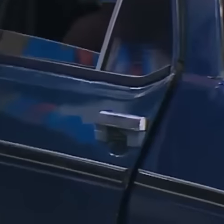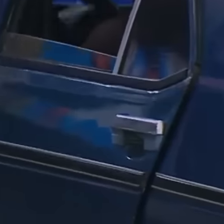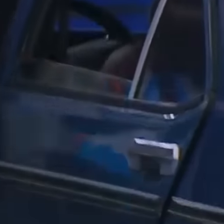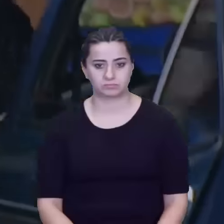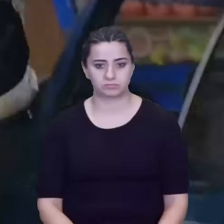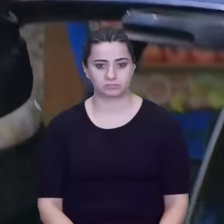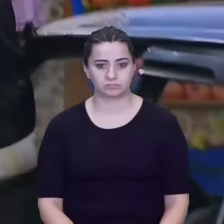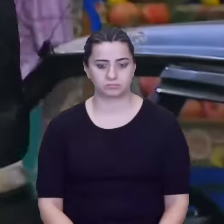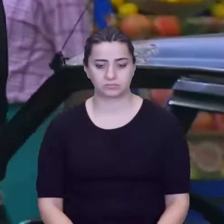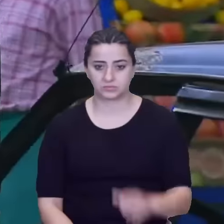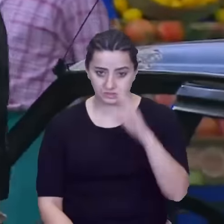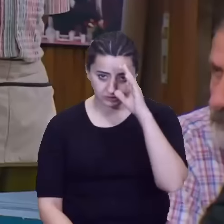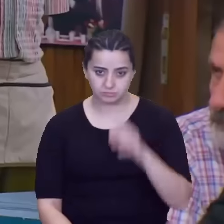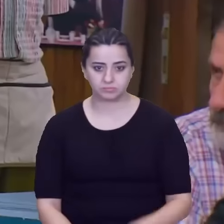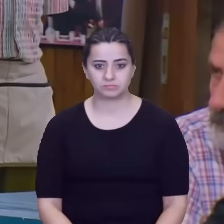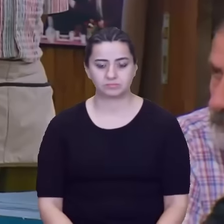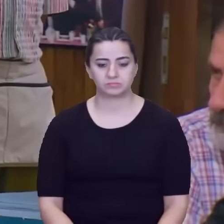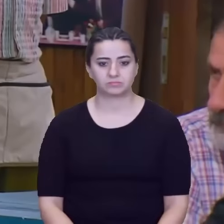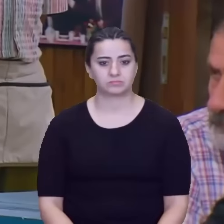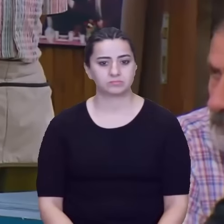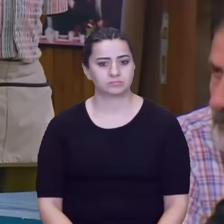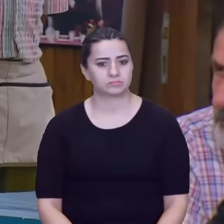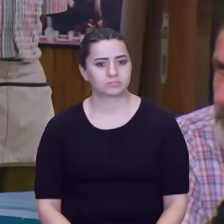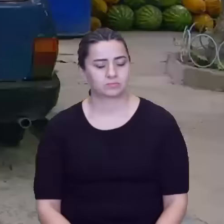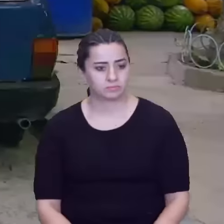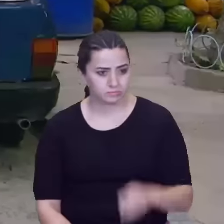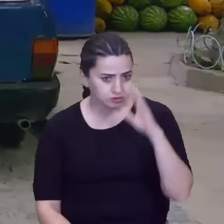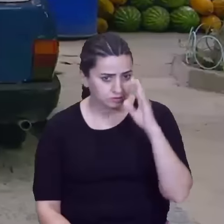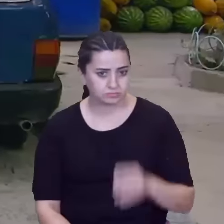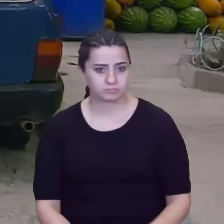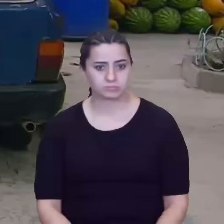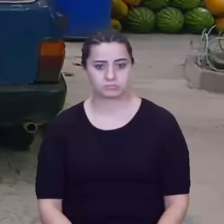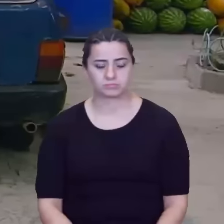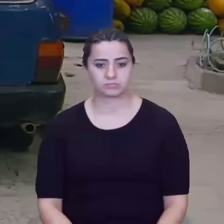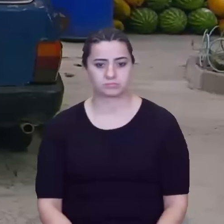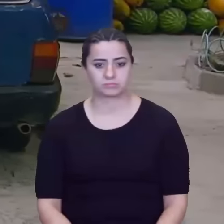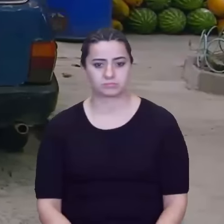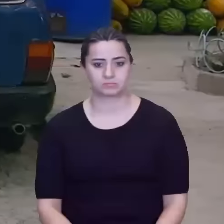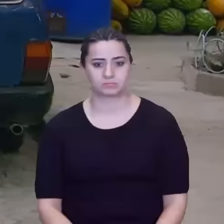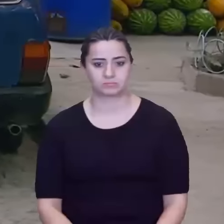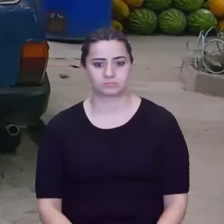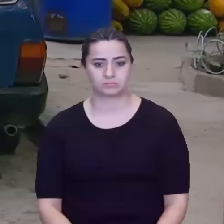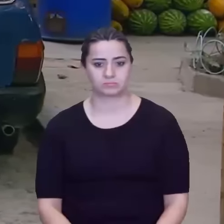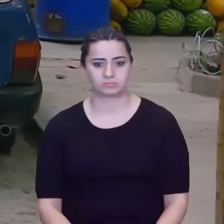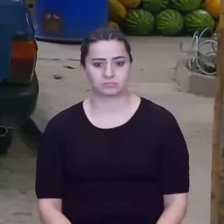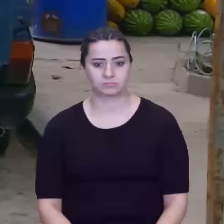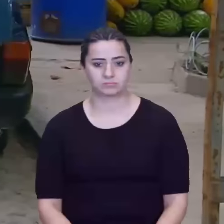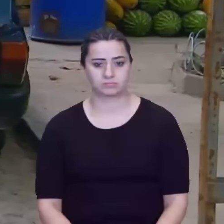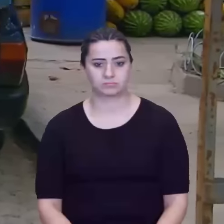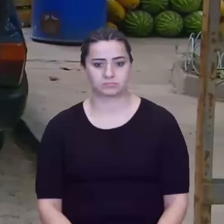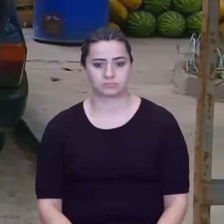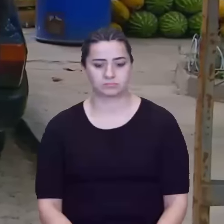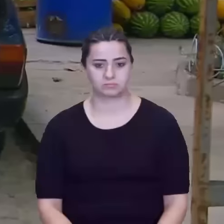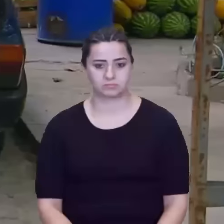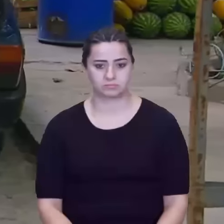iniyor. Selamünaleyküm. Aleykümselam. Bu kim ya? Adam arkaya yürüdü, bagajı açıyor.